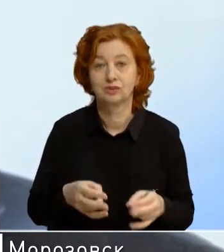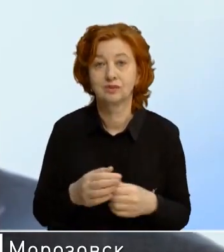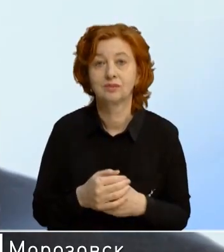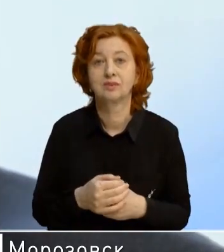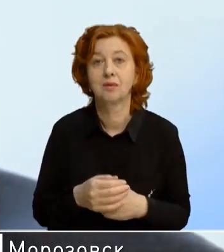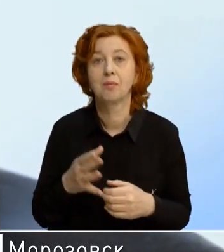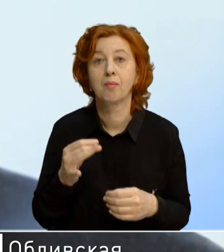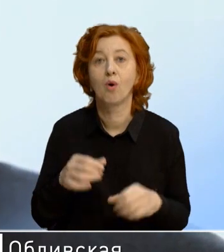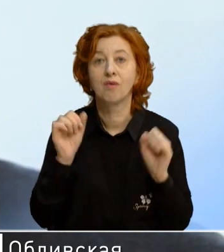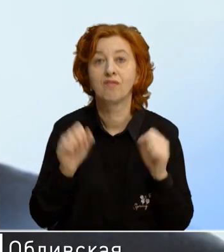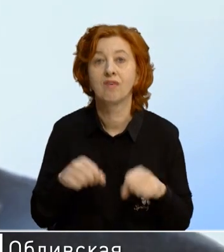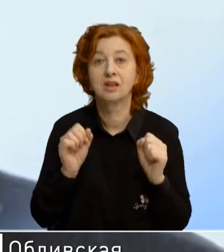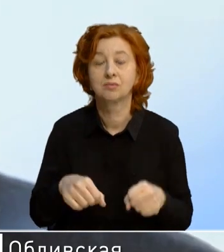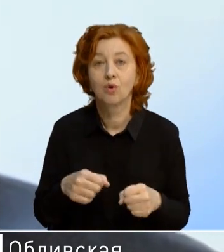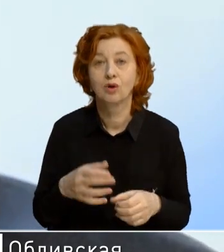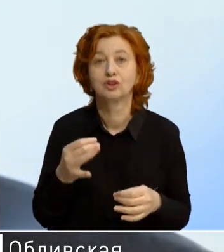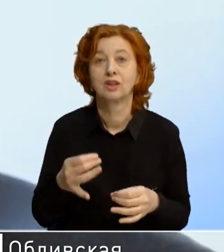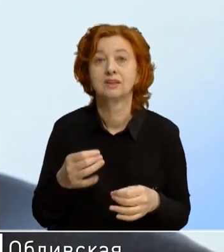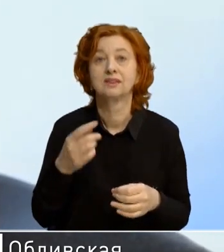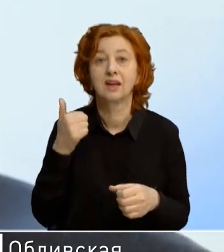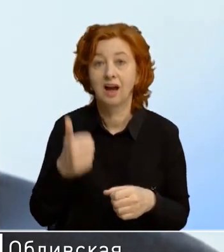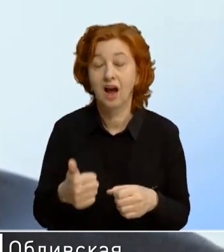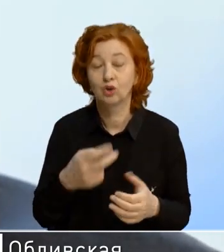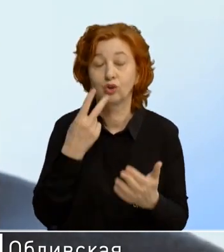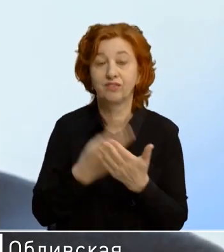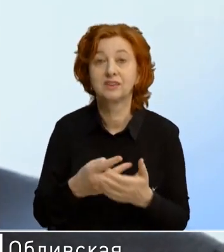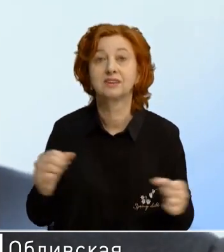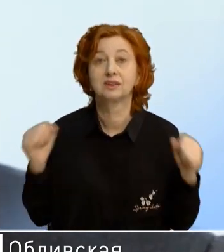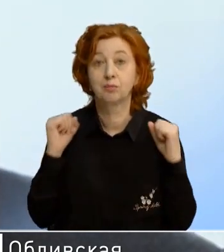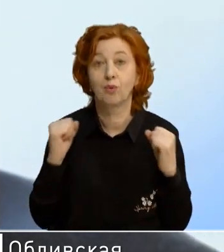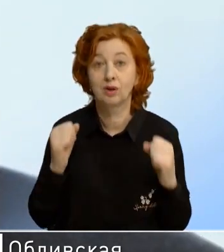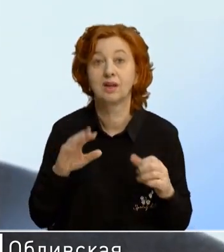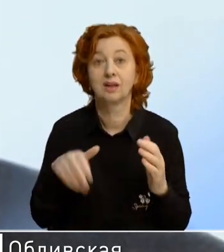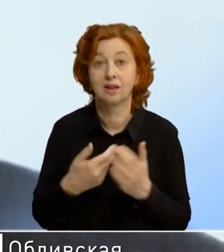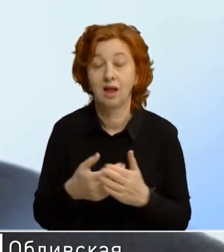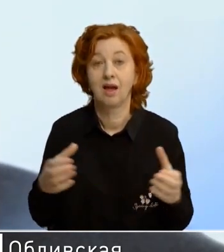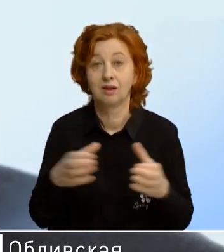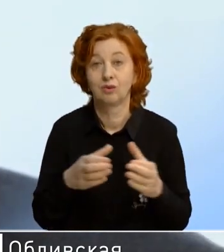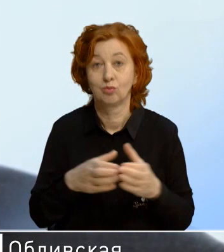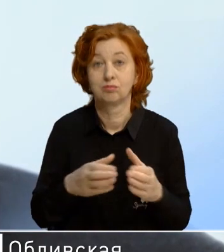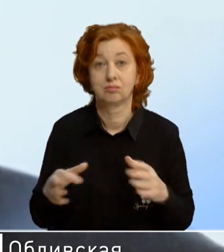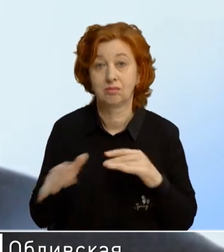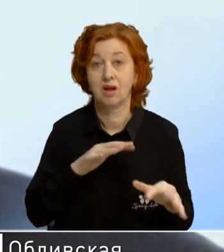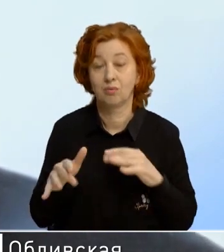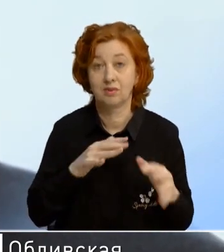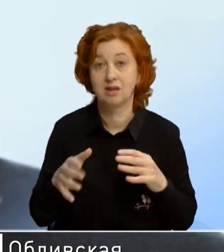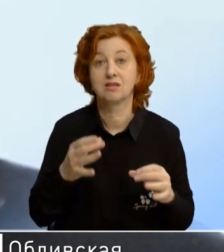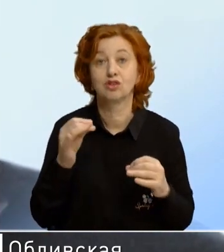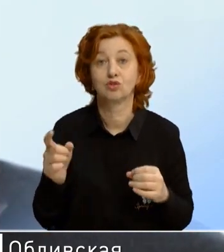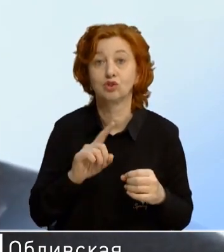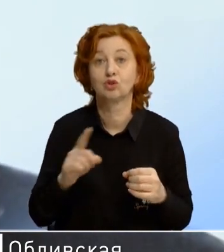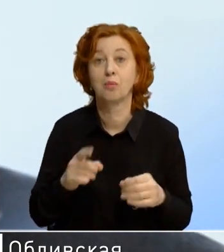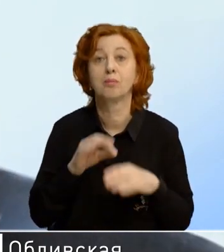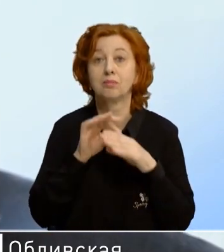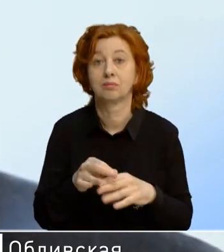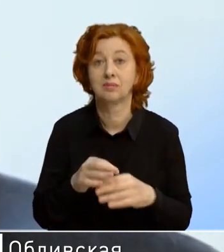Я уверен в том, что это очень хороший ресурс для решения вопроса на федеральном уровне, привлечения